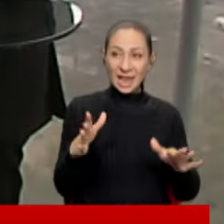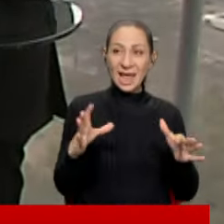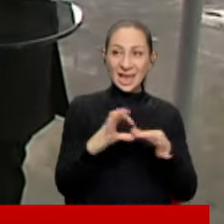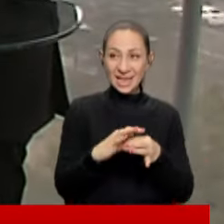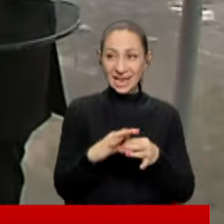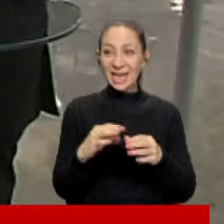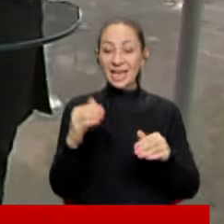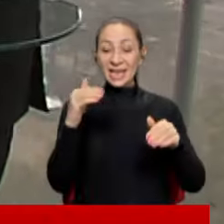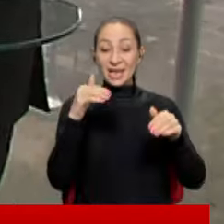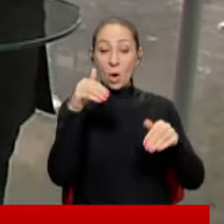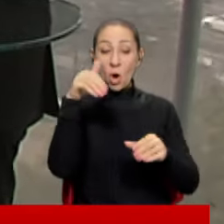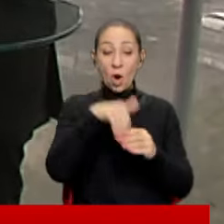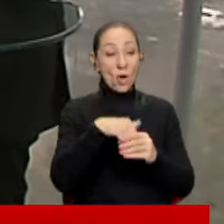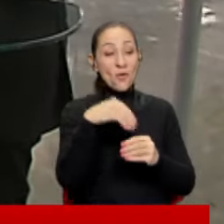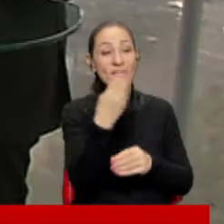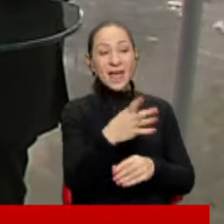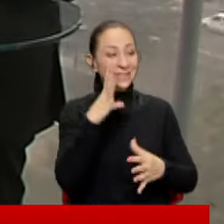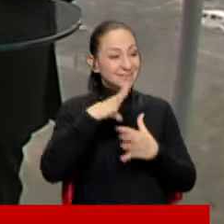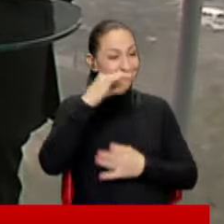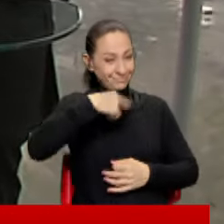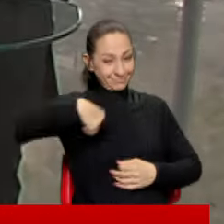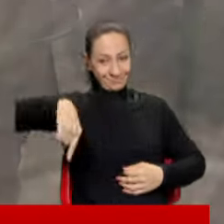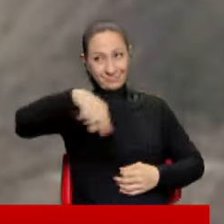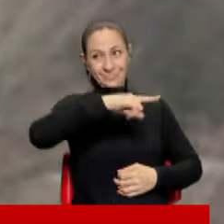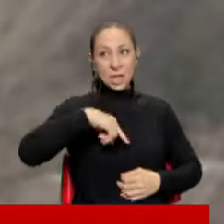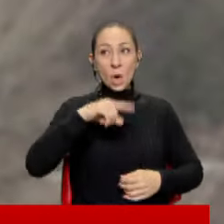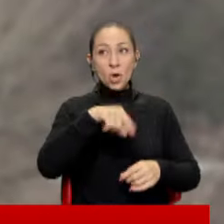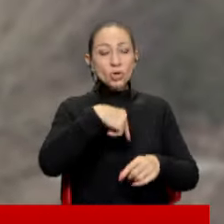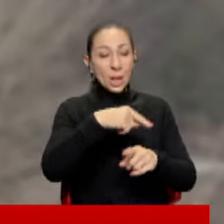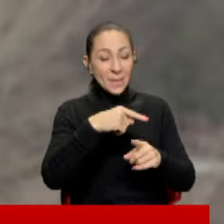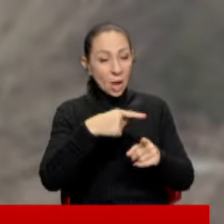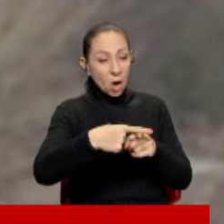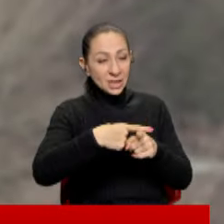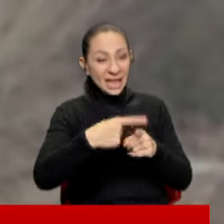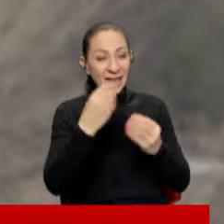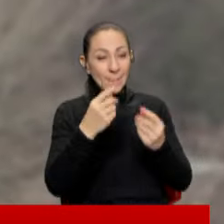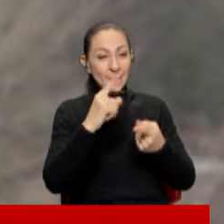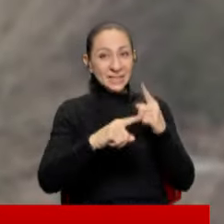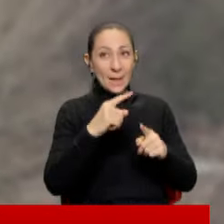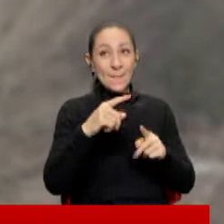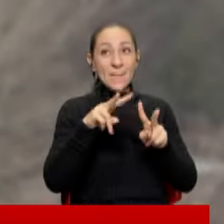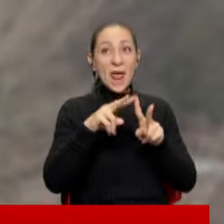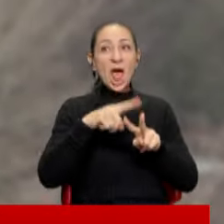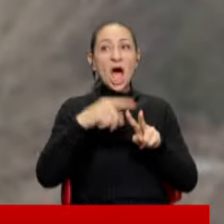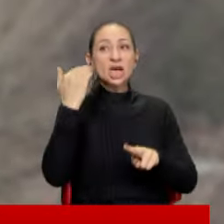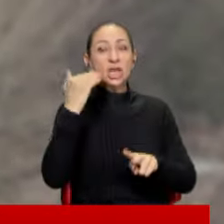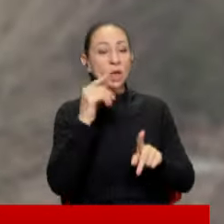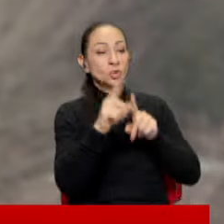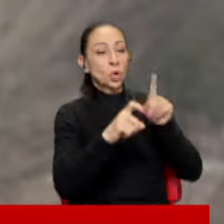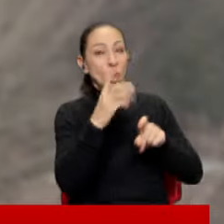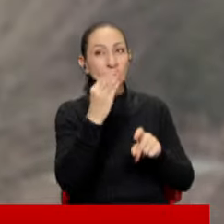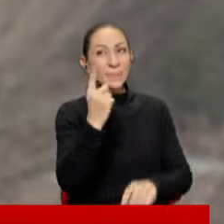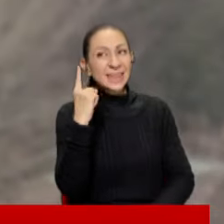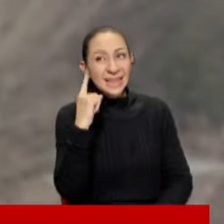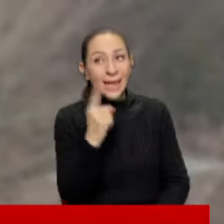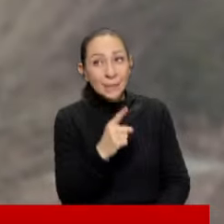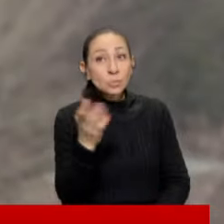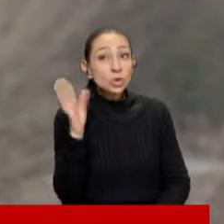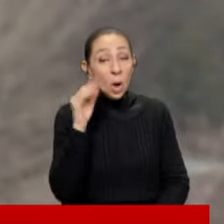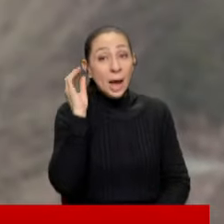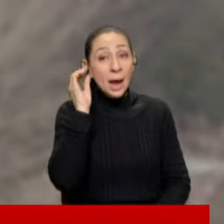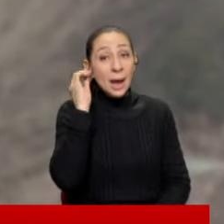ilgili seçmenin de tabii ki o dönemin paydaşlarına, İyi Parti lideri Meral Akşener'e soruları oldu. Bir dinleyelim.